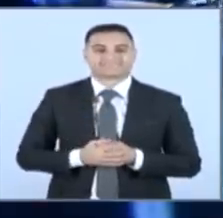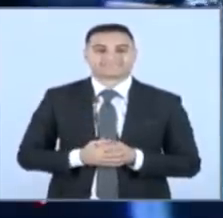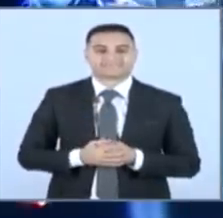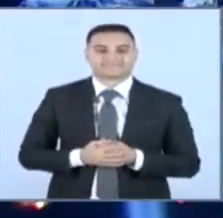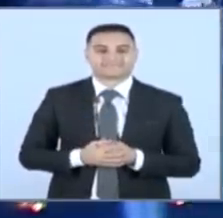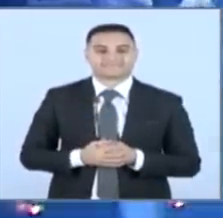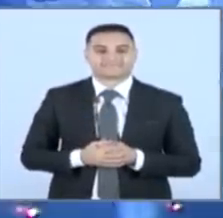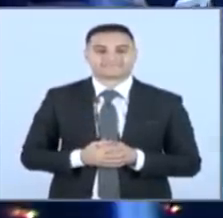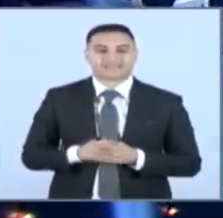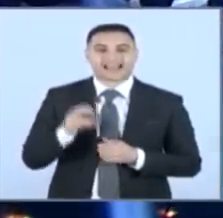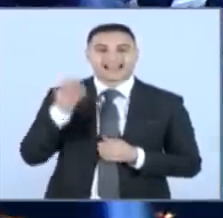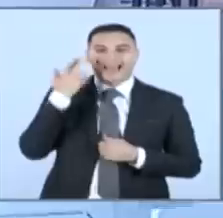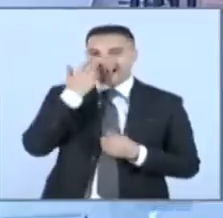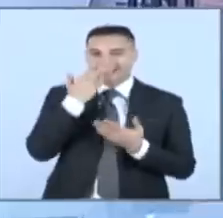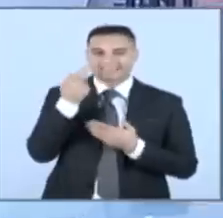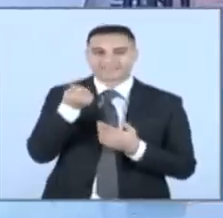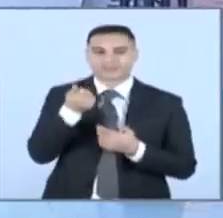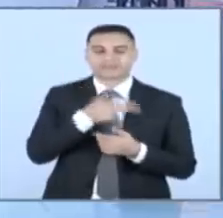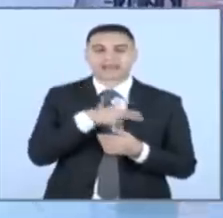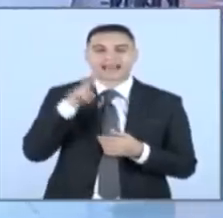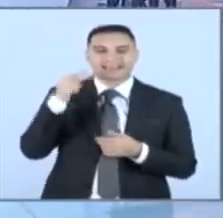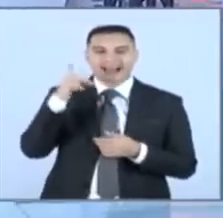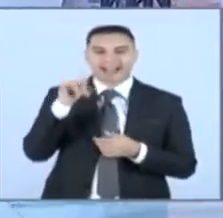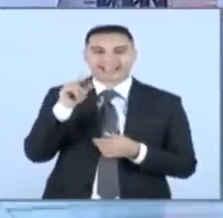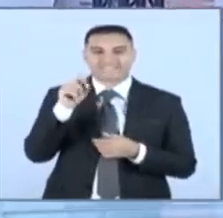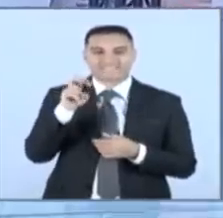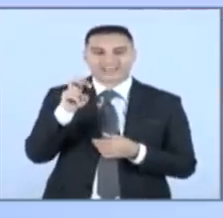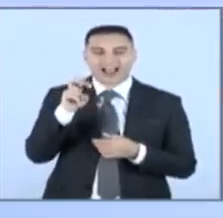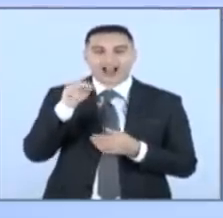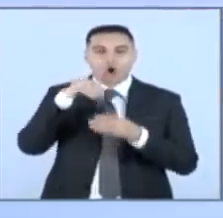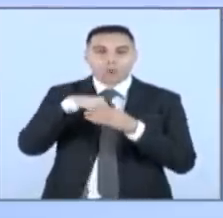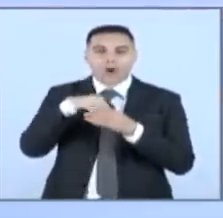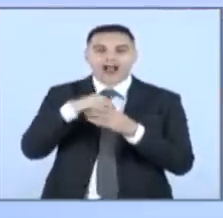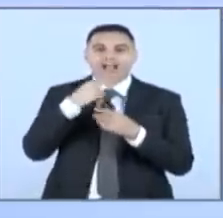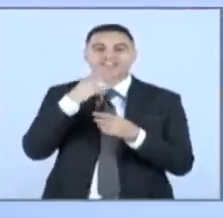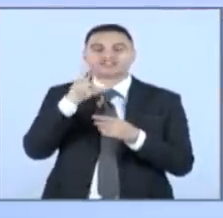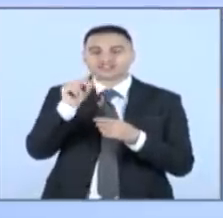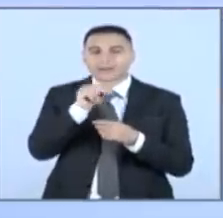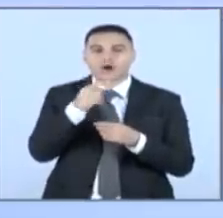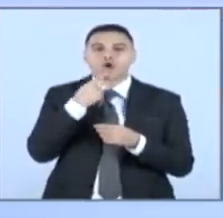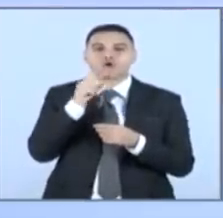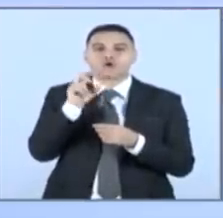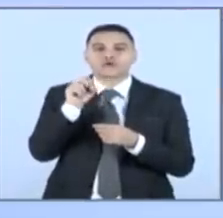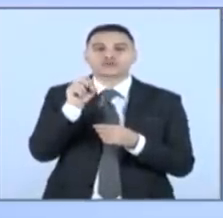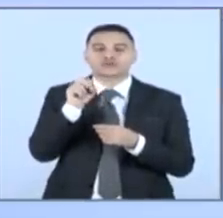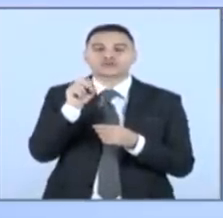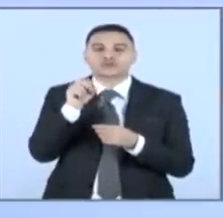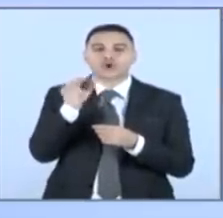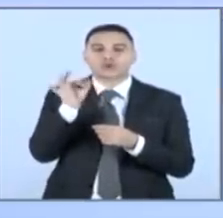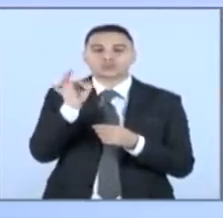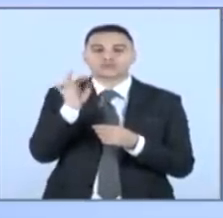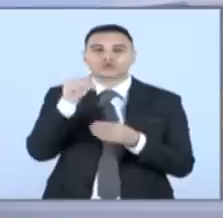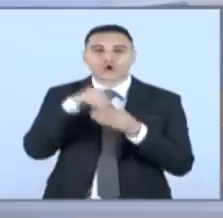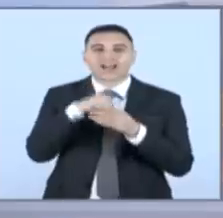أصل كلمة تعرف معناها الأجرة. كانت أجرة موحدة لركوب